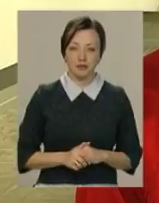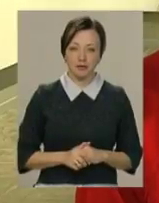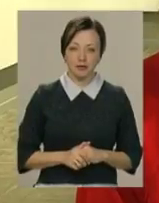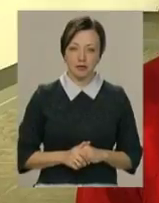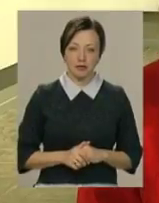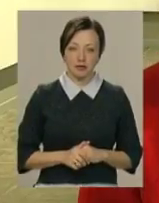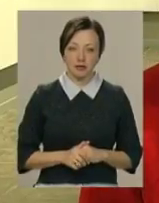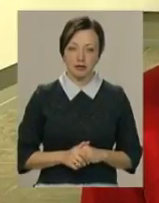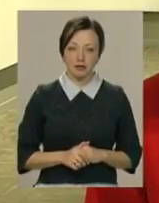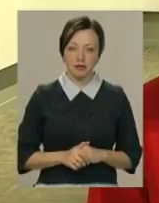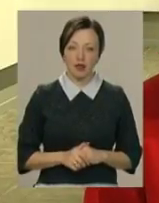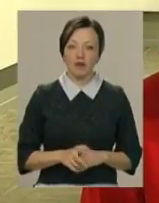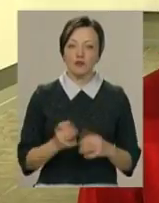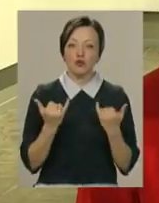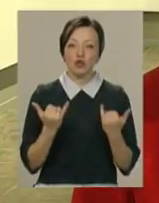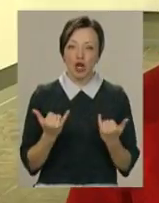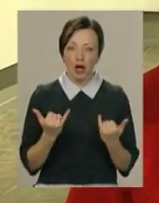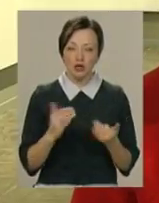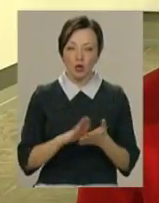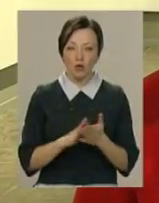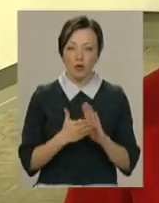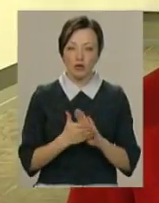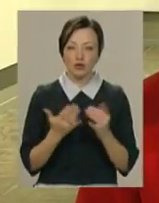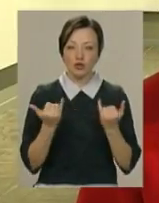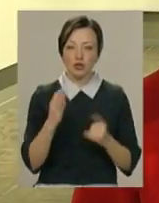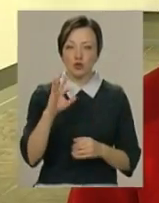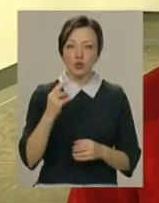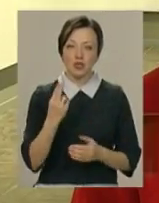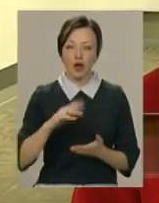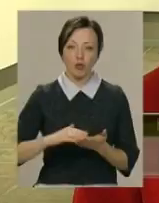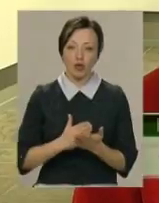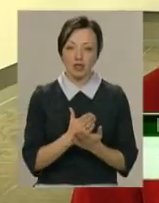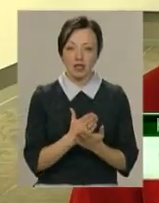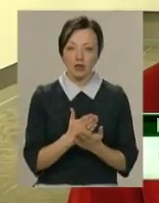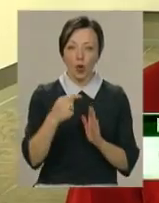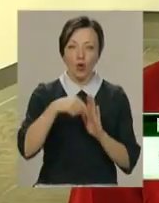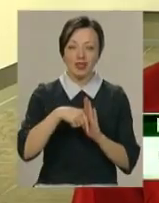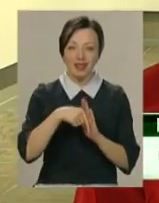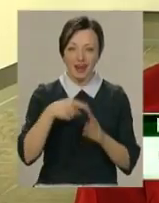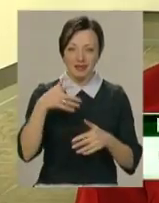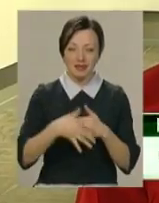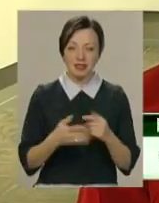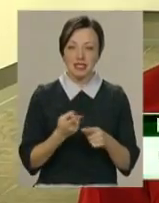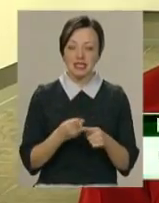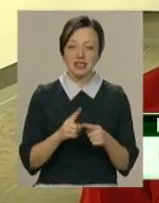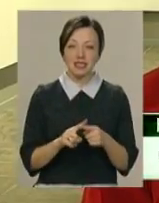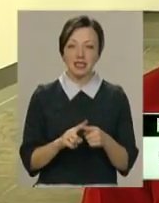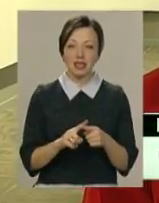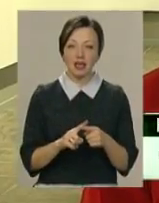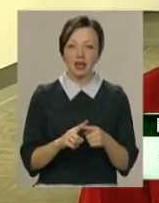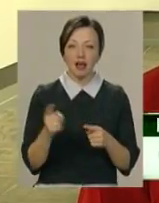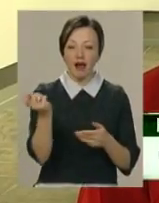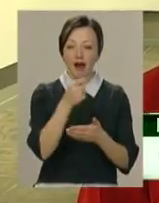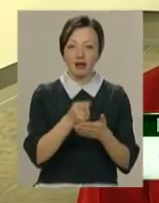переживань. В сучасних умовах, в сучасному соціально-політичному контексті ці роботи